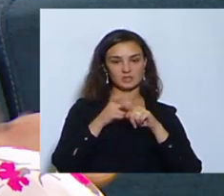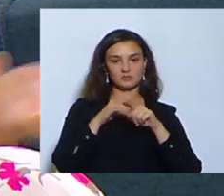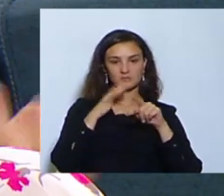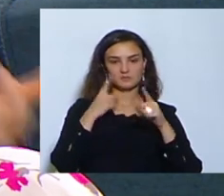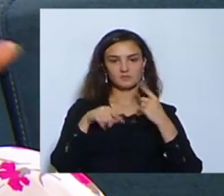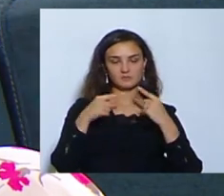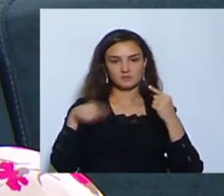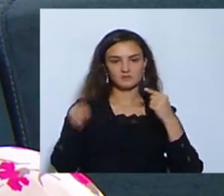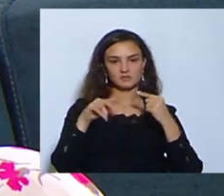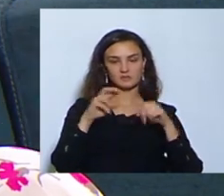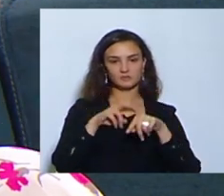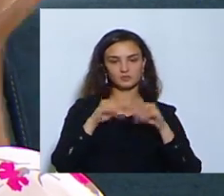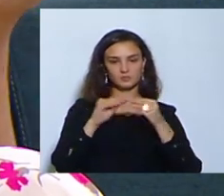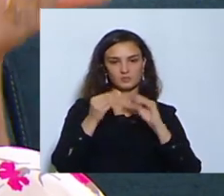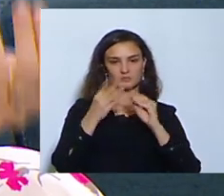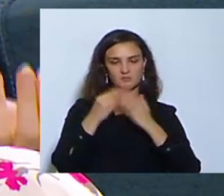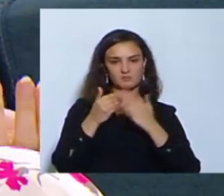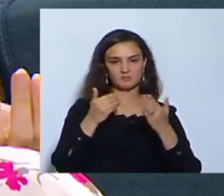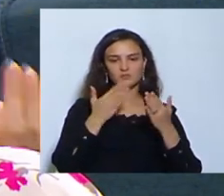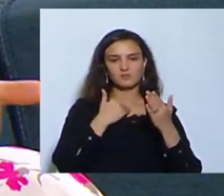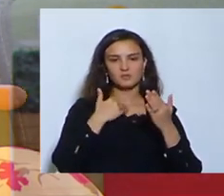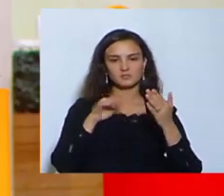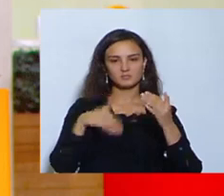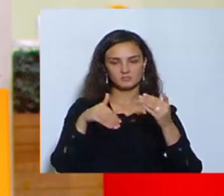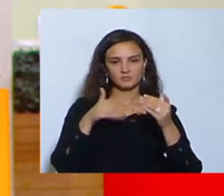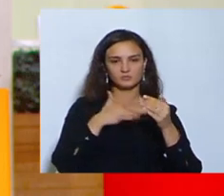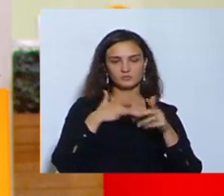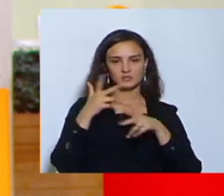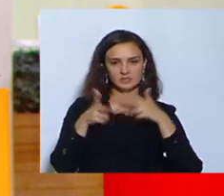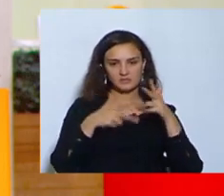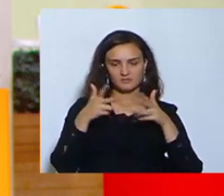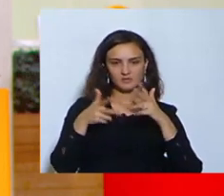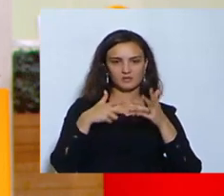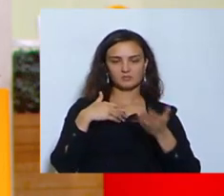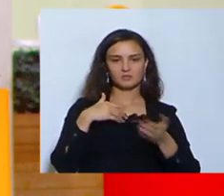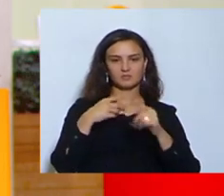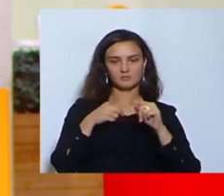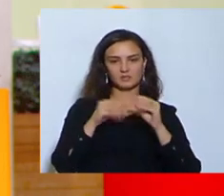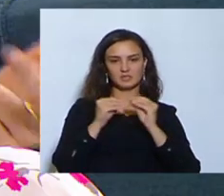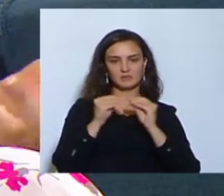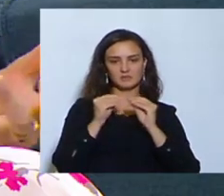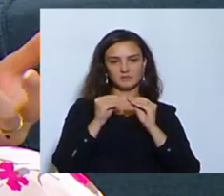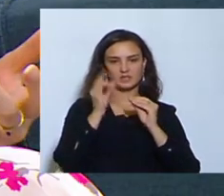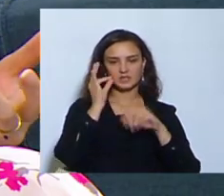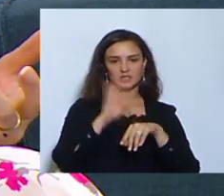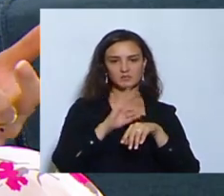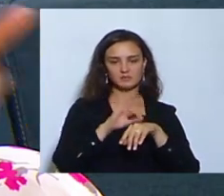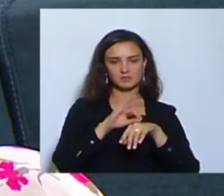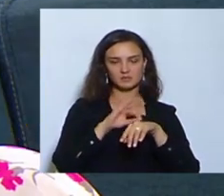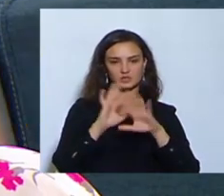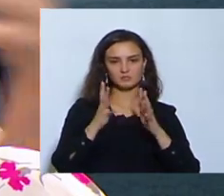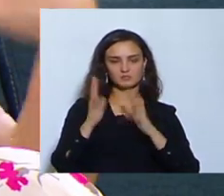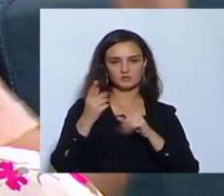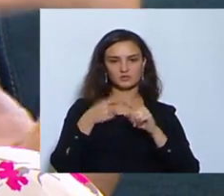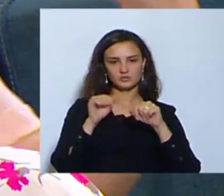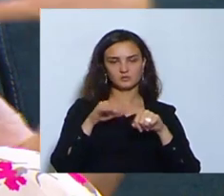ბევრი სხვა სამედიცინო მდგომარეობას ახასიათებს უმადობა, გულისრევა, იგივე ვთქვათ დიაბეტის